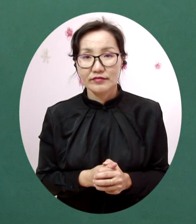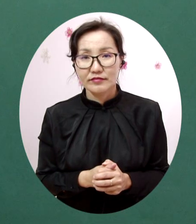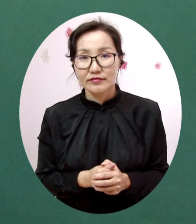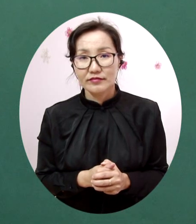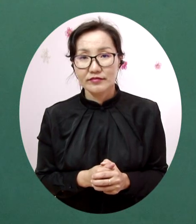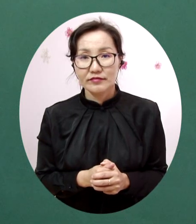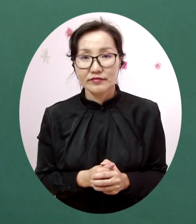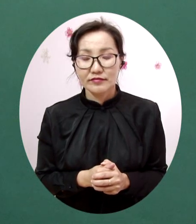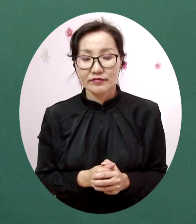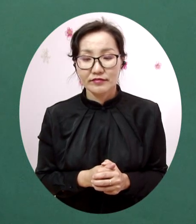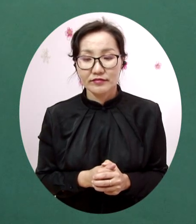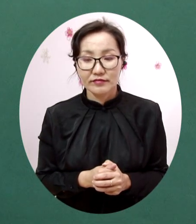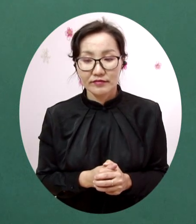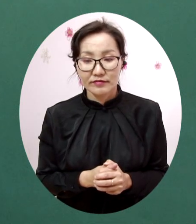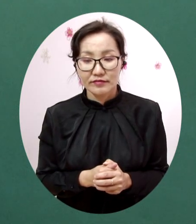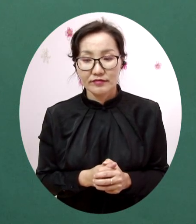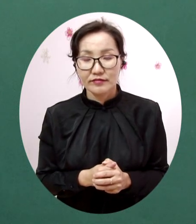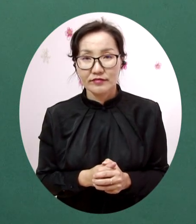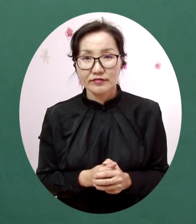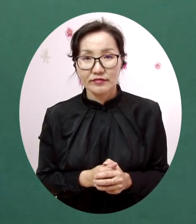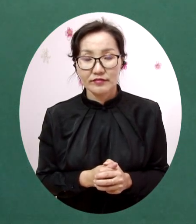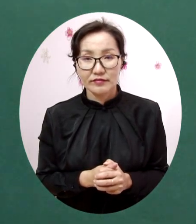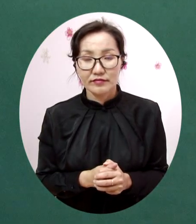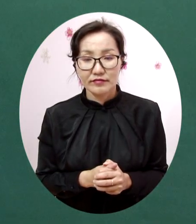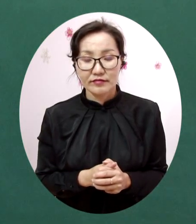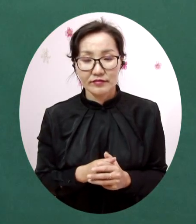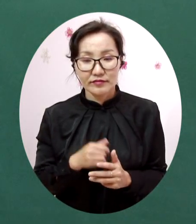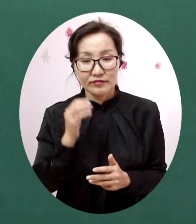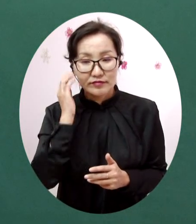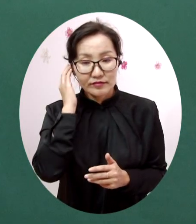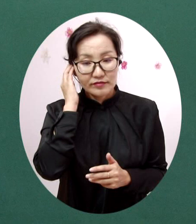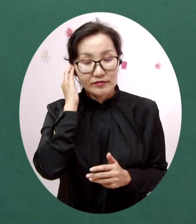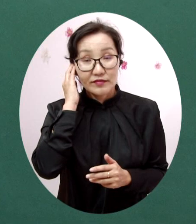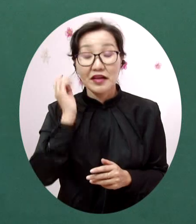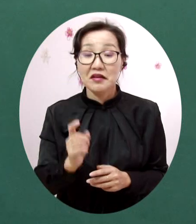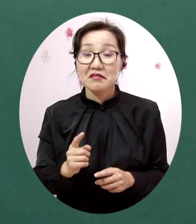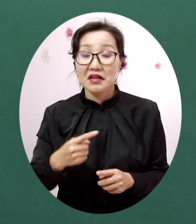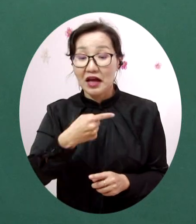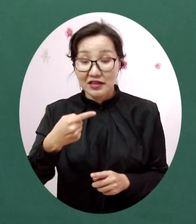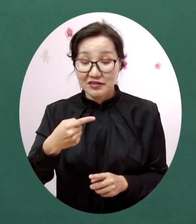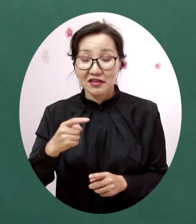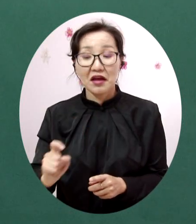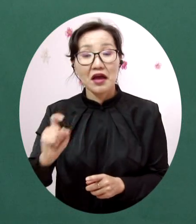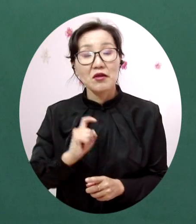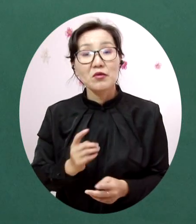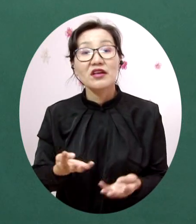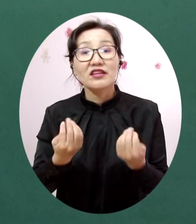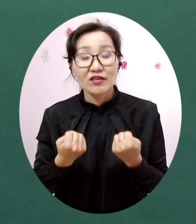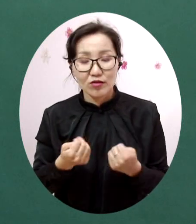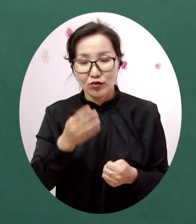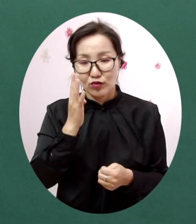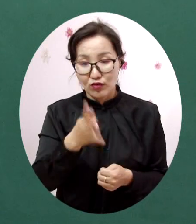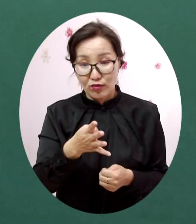타우 틱 도루. 자, 히트스타.